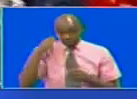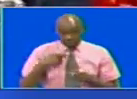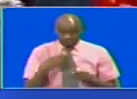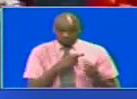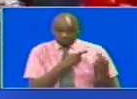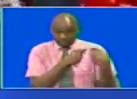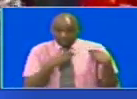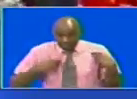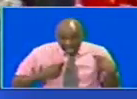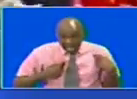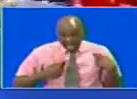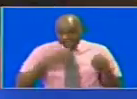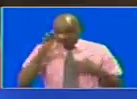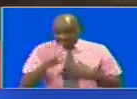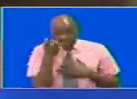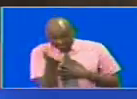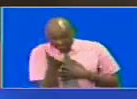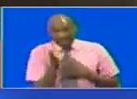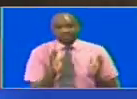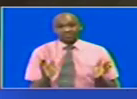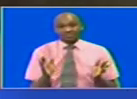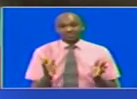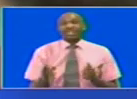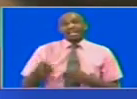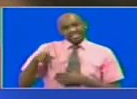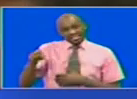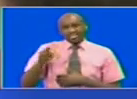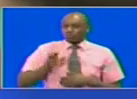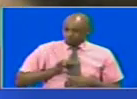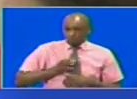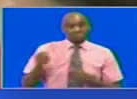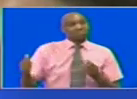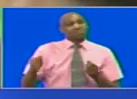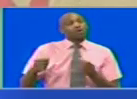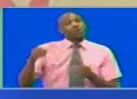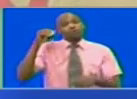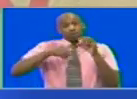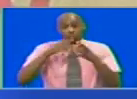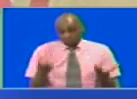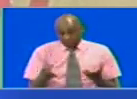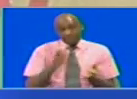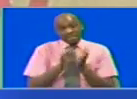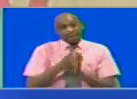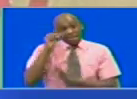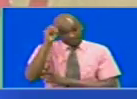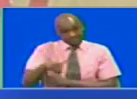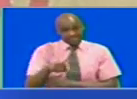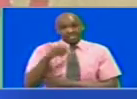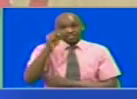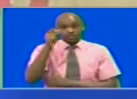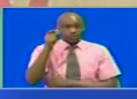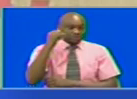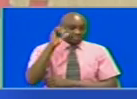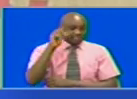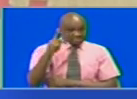know, as a speaker at that time. Joyce Laboso alichaguliwa kwa mara ya kwanza kuwa mbunge wa Sotik kwenye uchaguzi